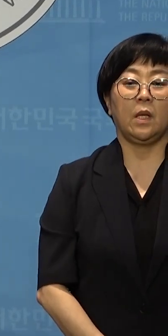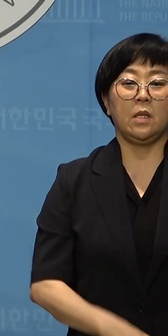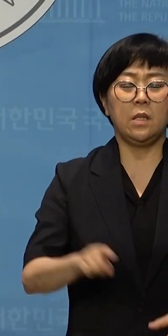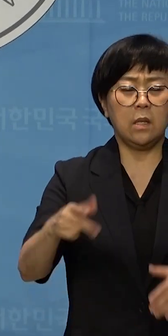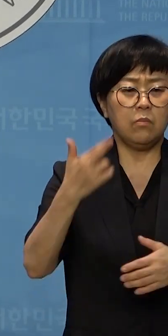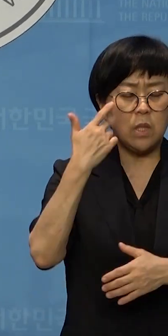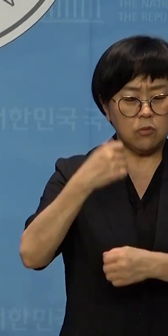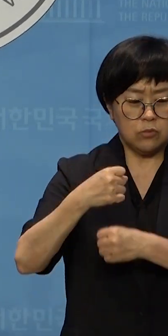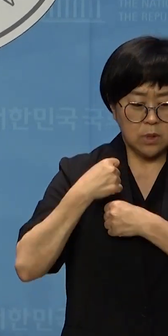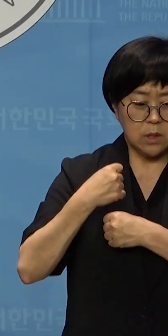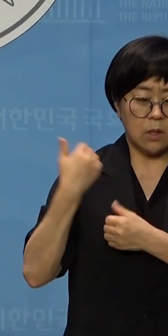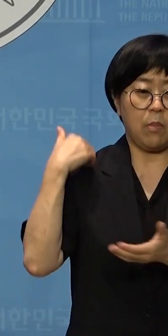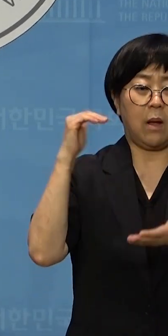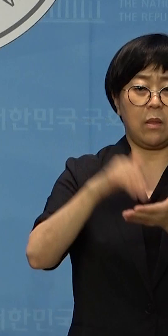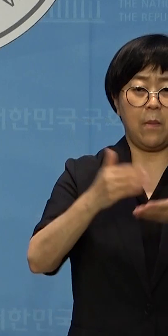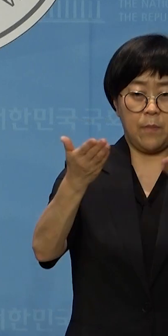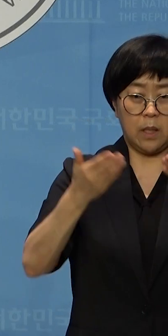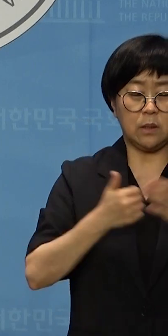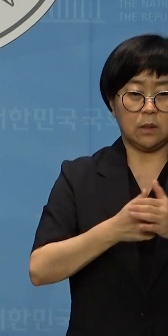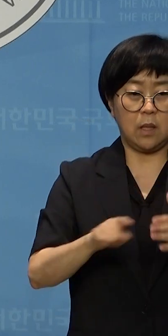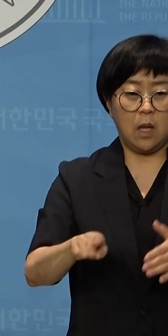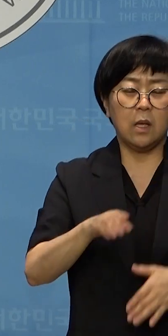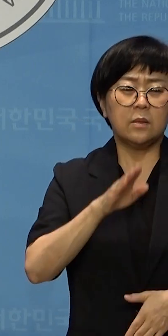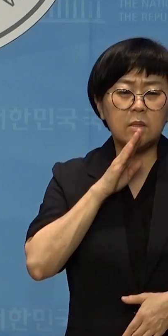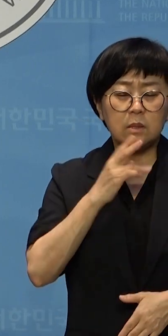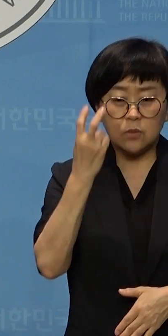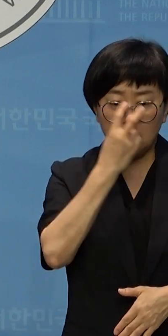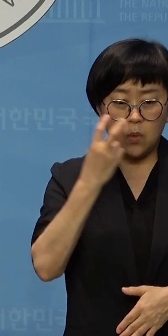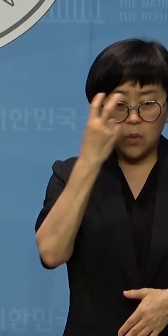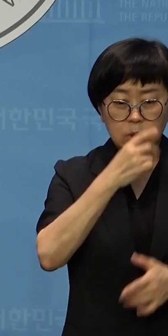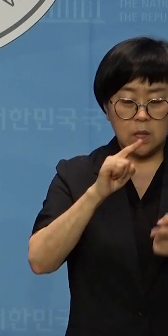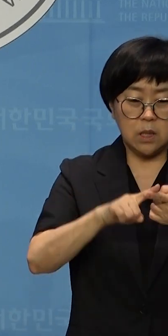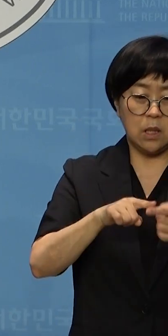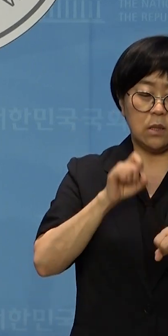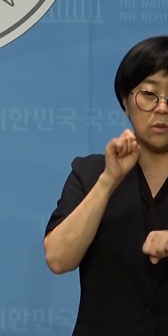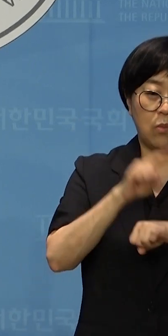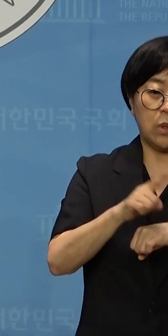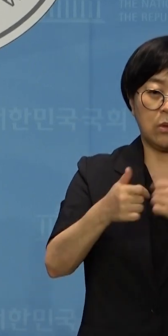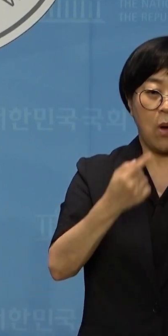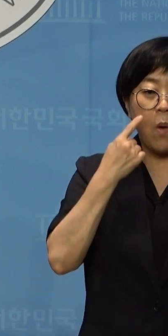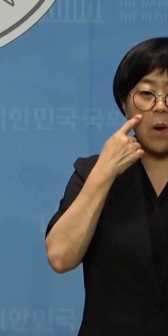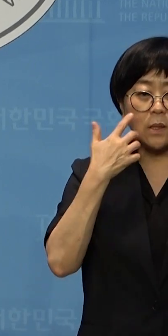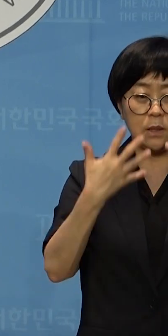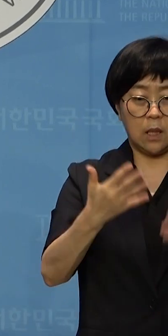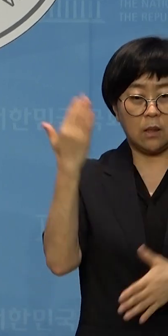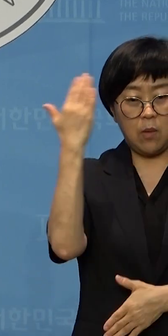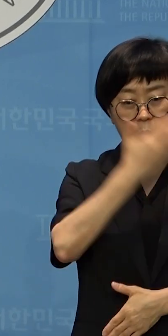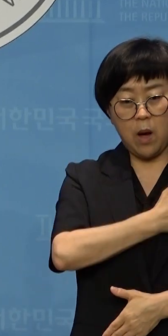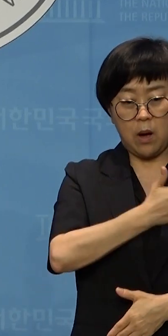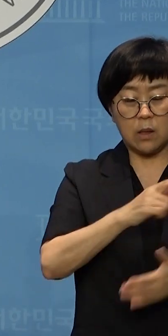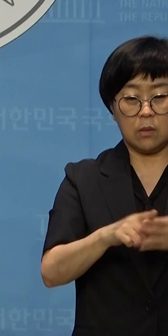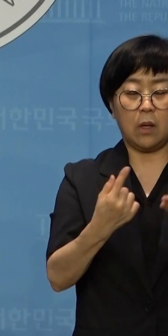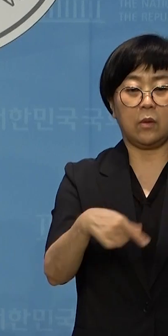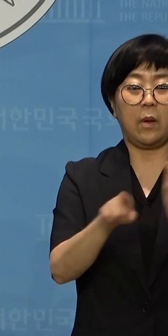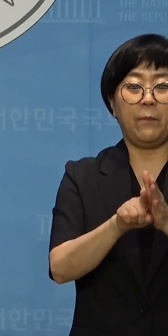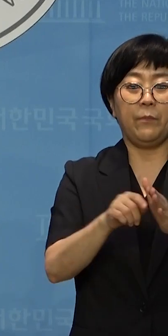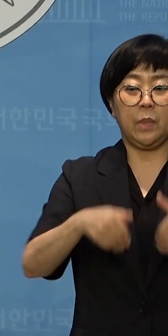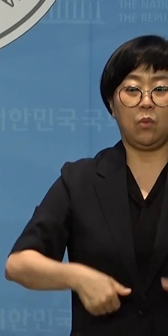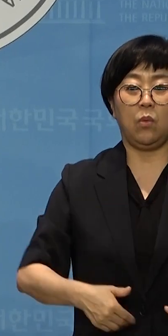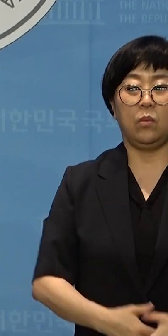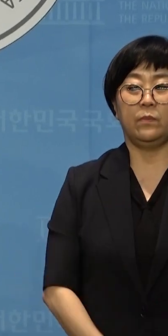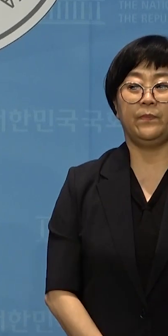기지를 반환받으면 정밀 조사를 한 뒤 오염 성분에 따라 정화 방법을 선택하는 작업이